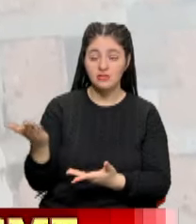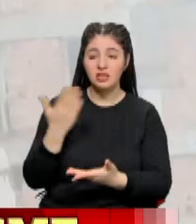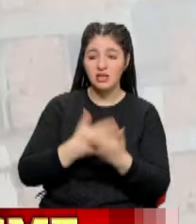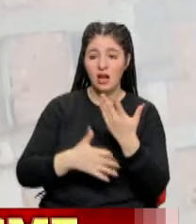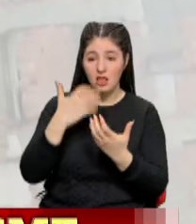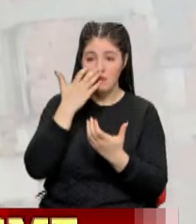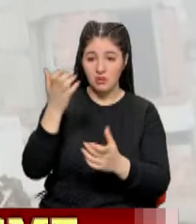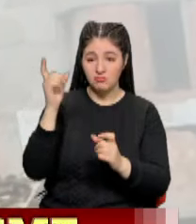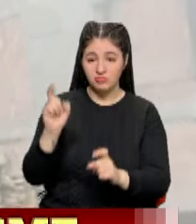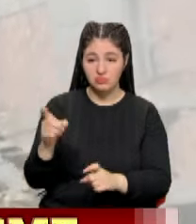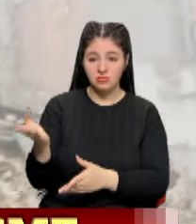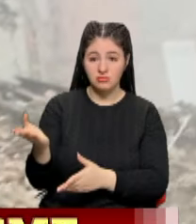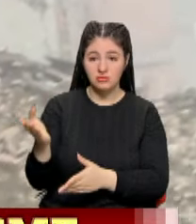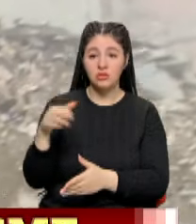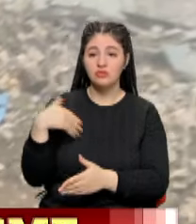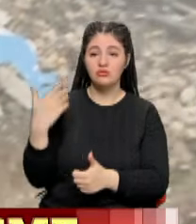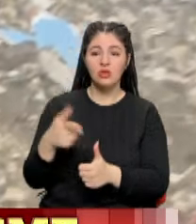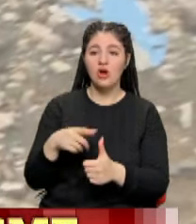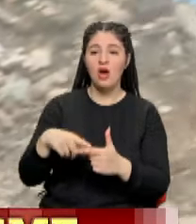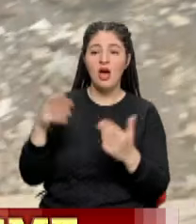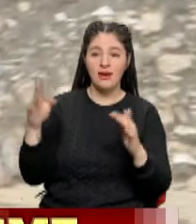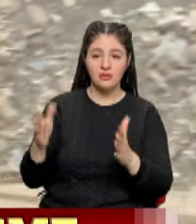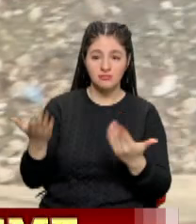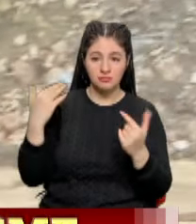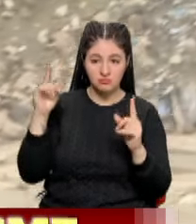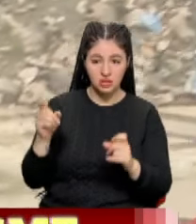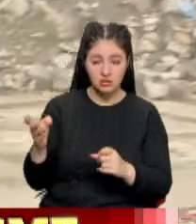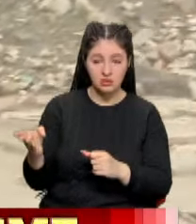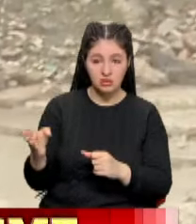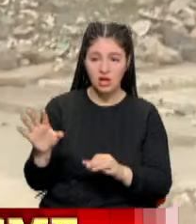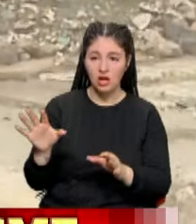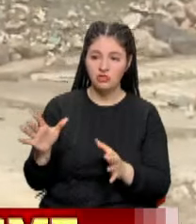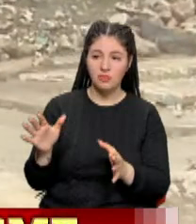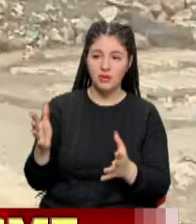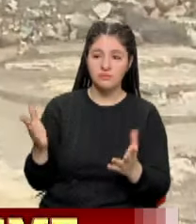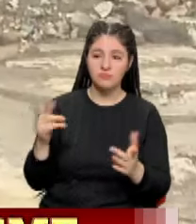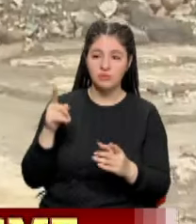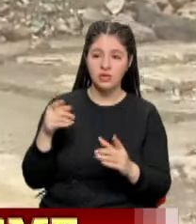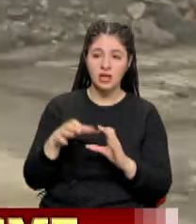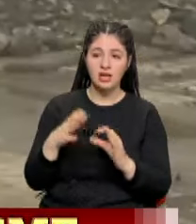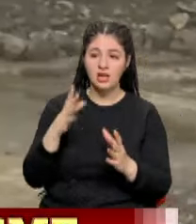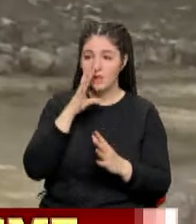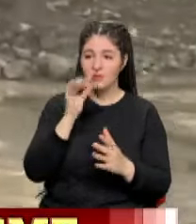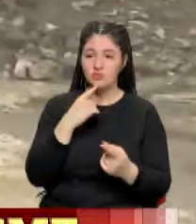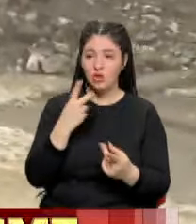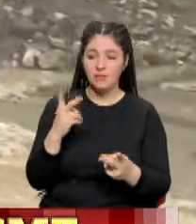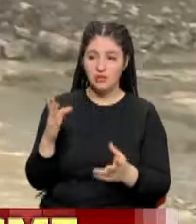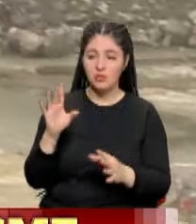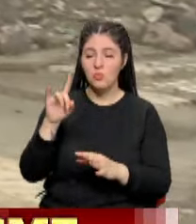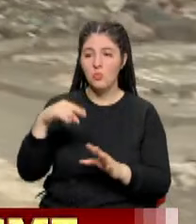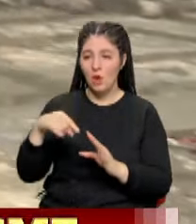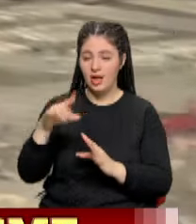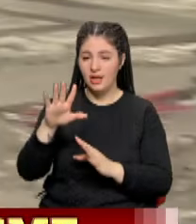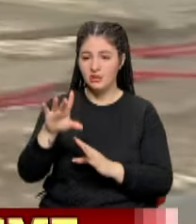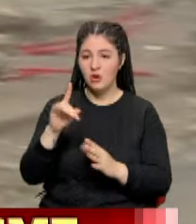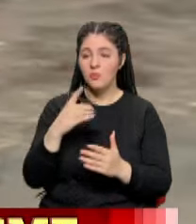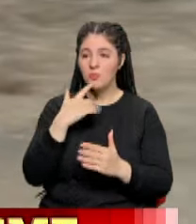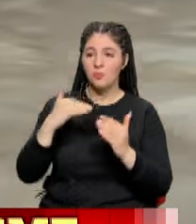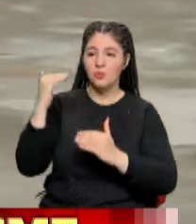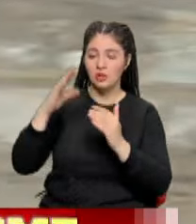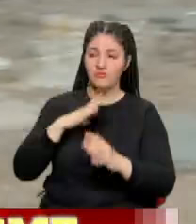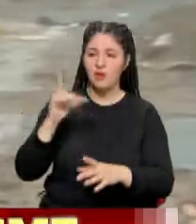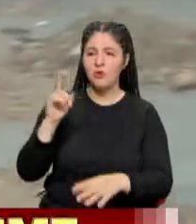yaralar sarıldı mı? Sonra o enkaz kalktı mı? Acaba bununla ilgili kim ne söyleyebilir? Bu arada büyüklerimiz